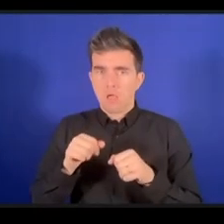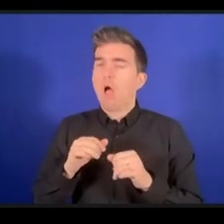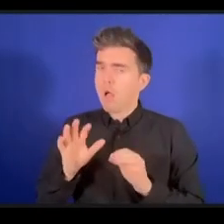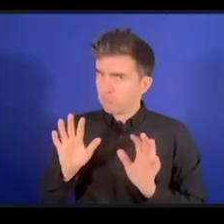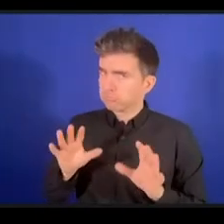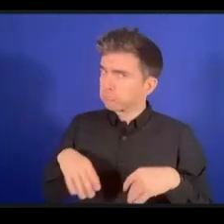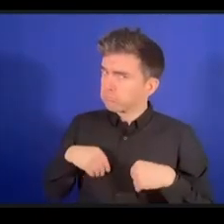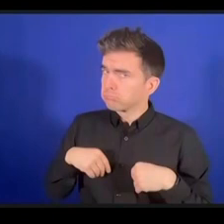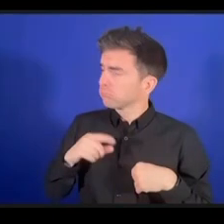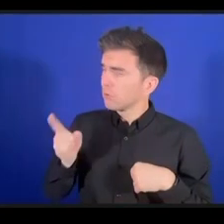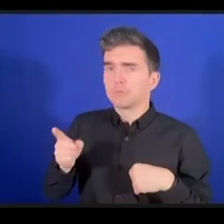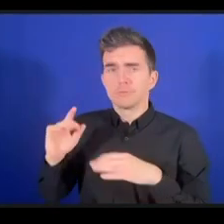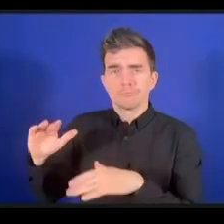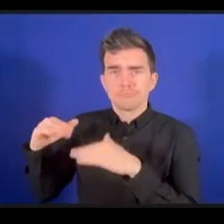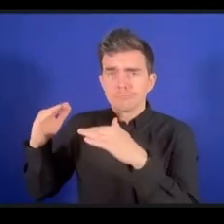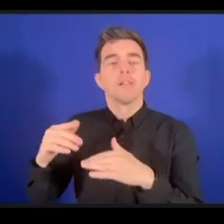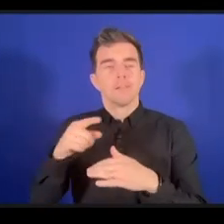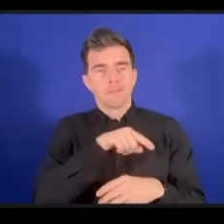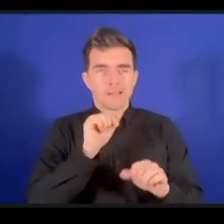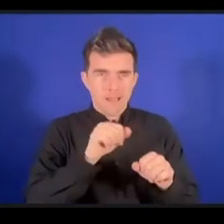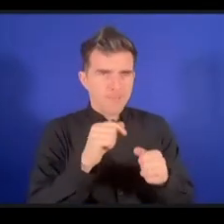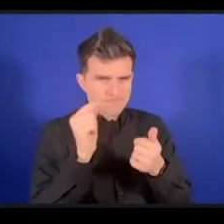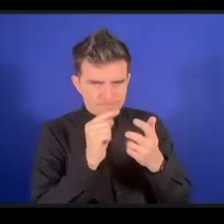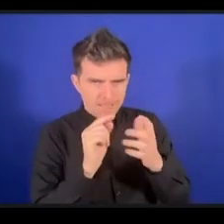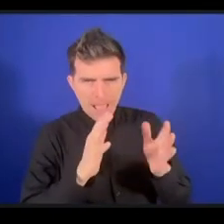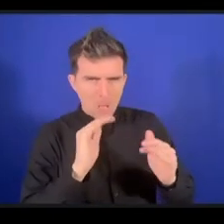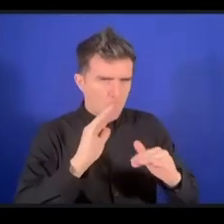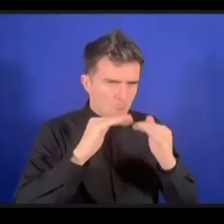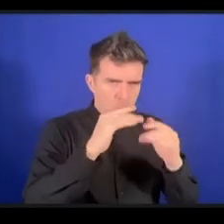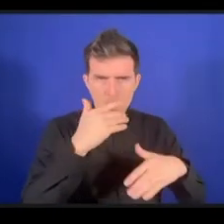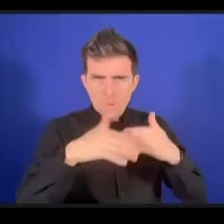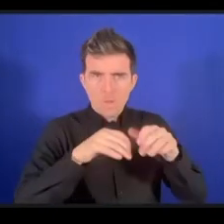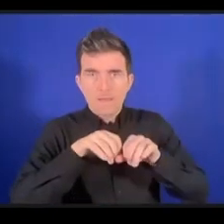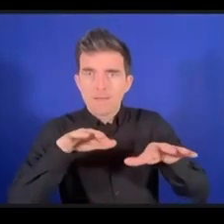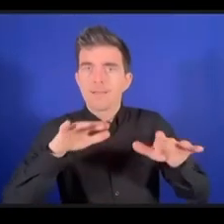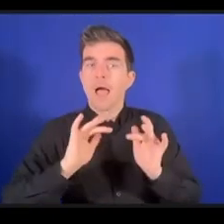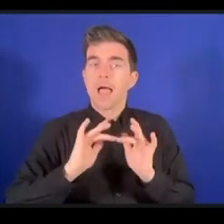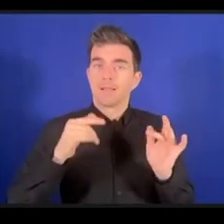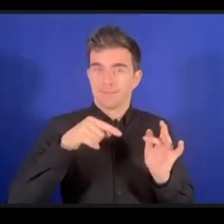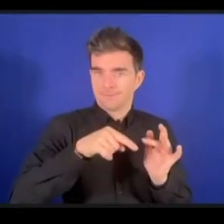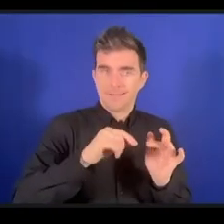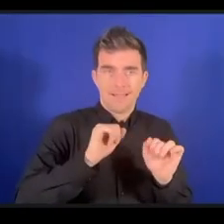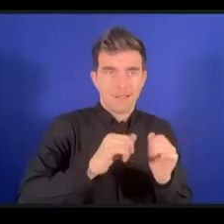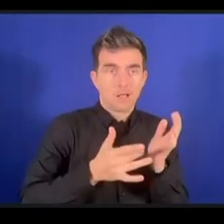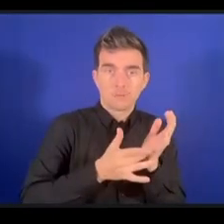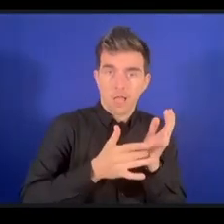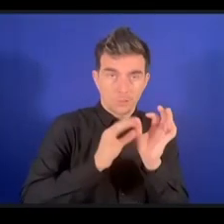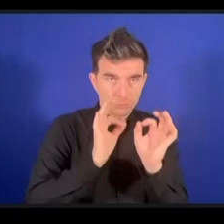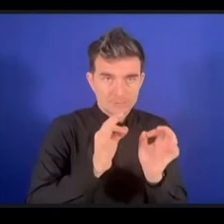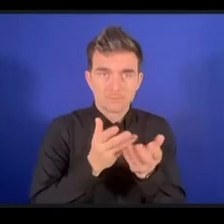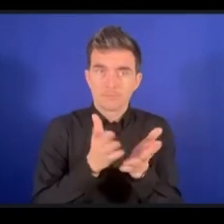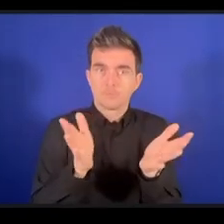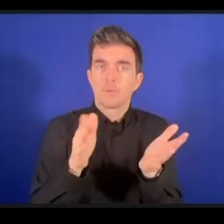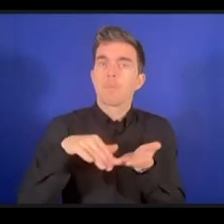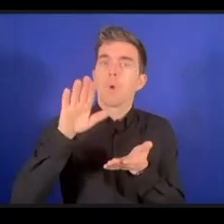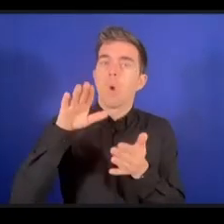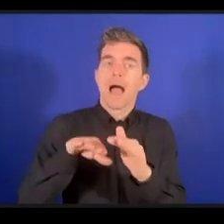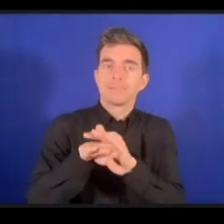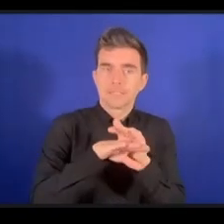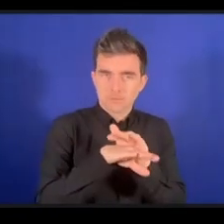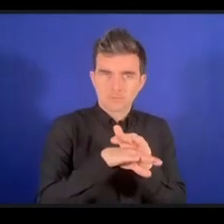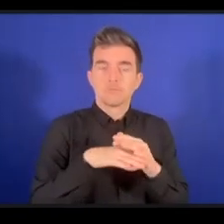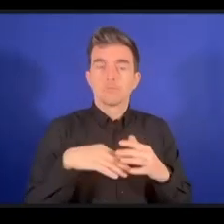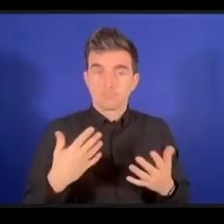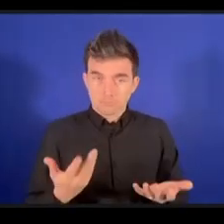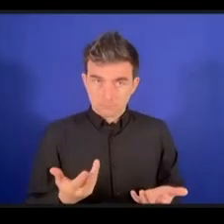让技术变得具有可获性，或者是缺乏可获性，对残障人士会产生什么样的影响？有的时候